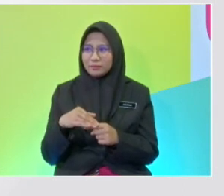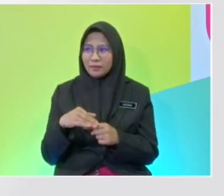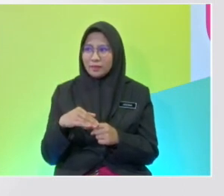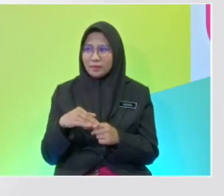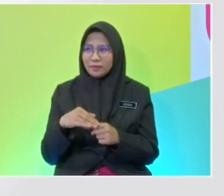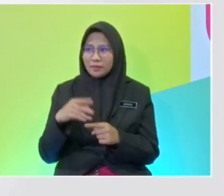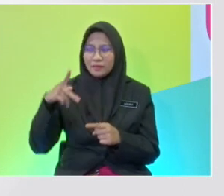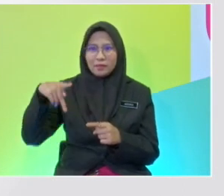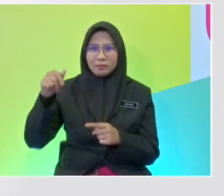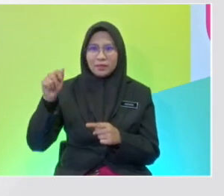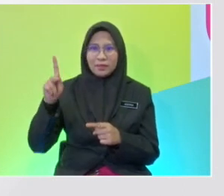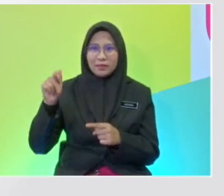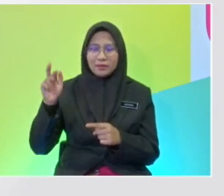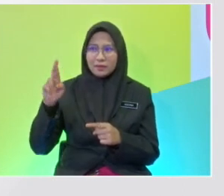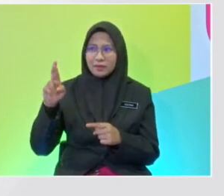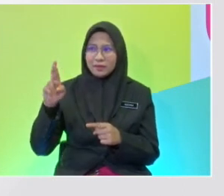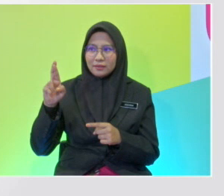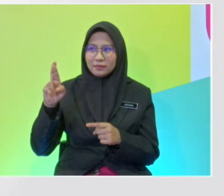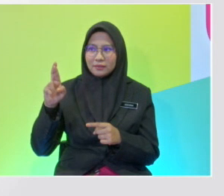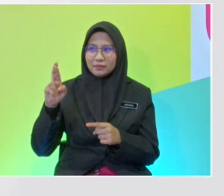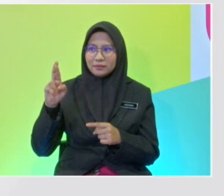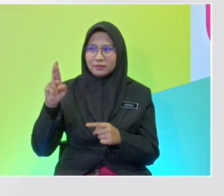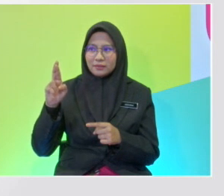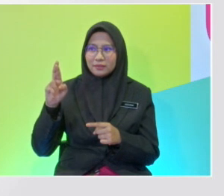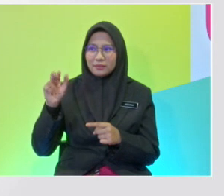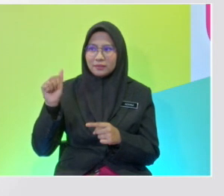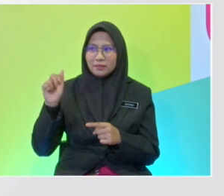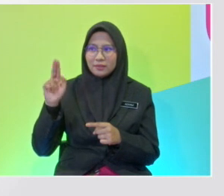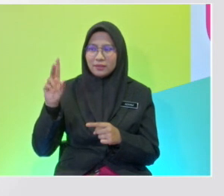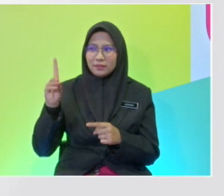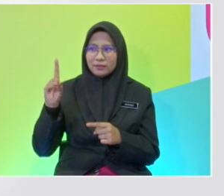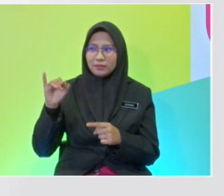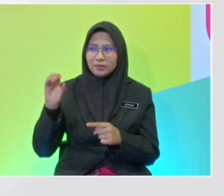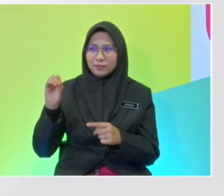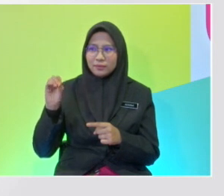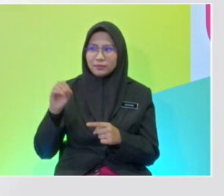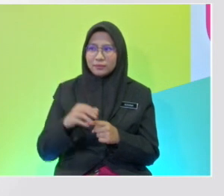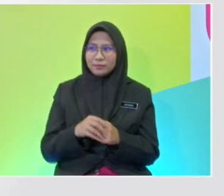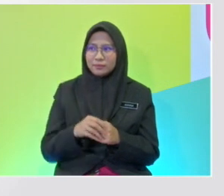video itu oke jumlah hari kita kena canggih dalam jadwal proses